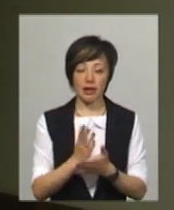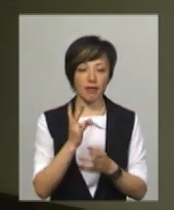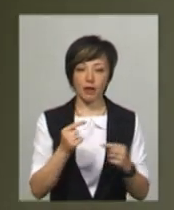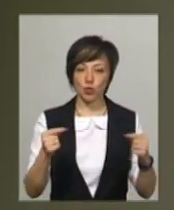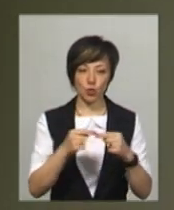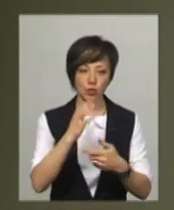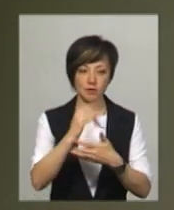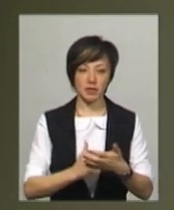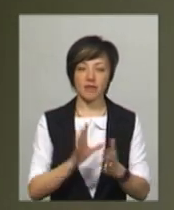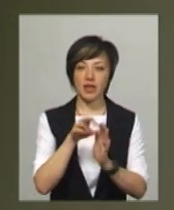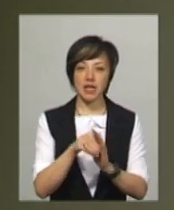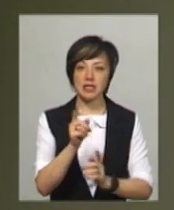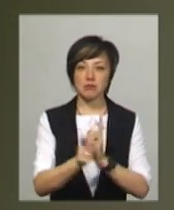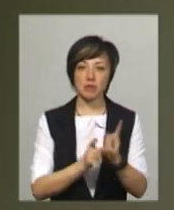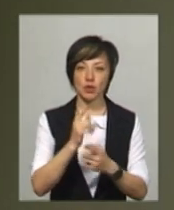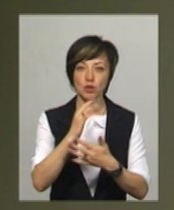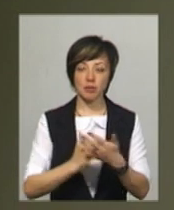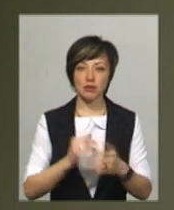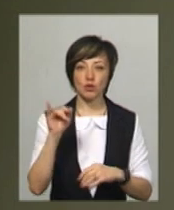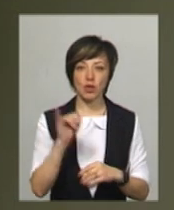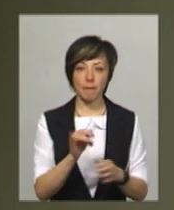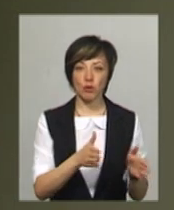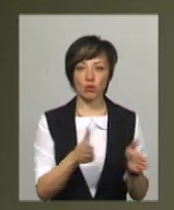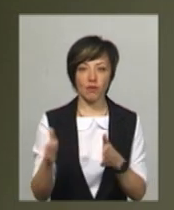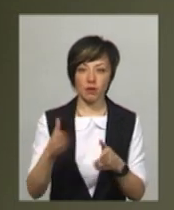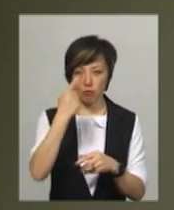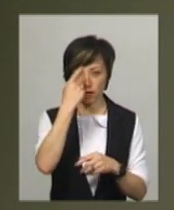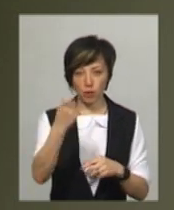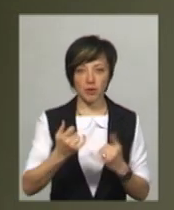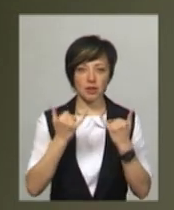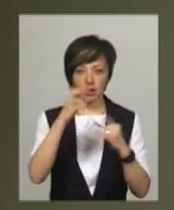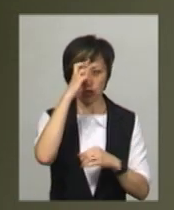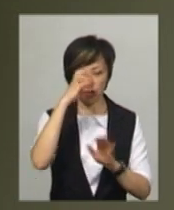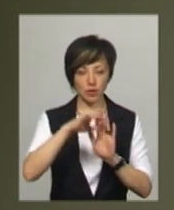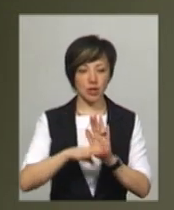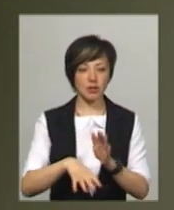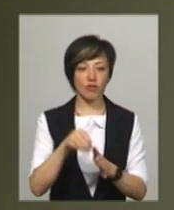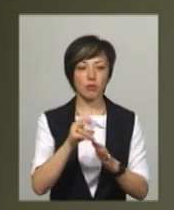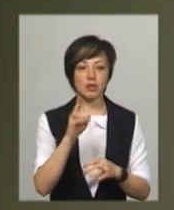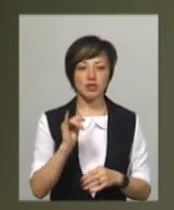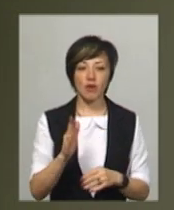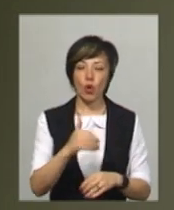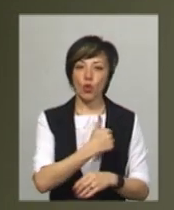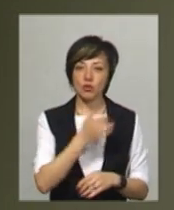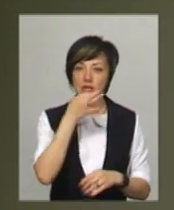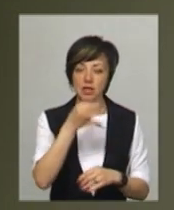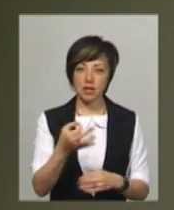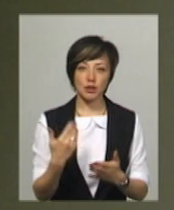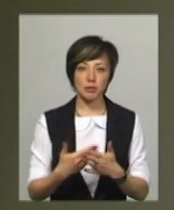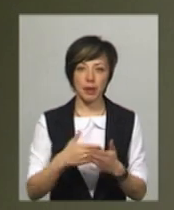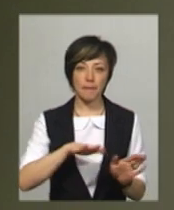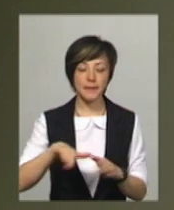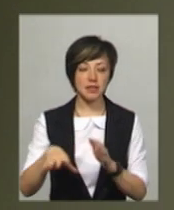неточності в списку. Внести зміни до списку і підготувати повідомлення для Державного реєстру виборців. Але хочу сказати, що, наприклад,